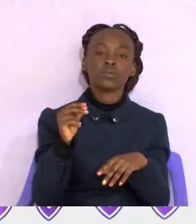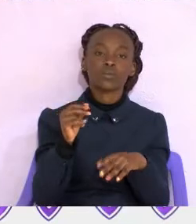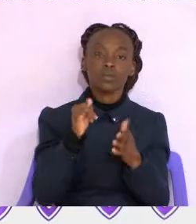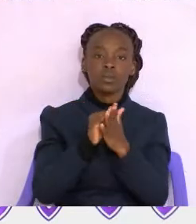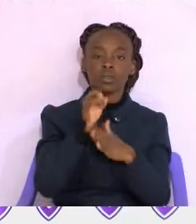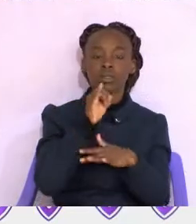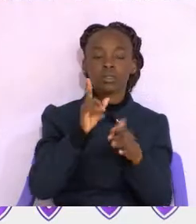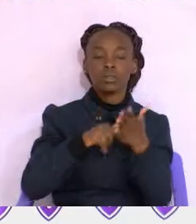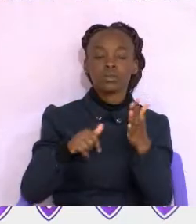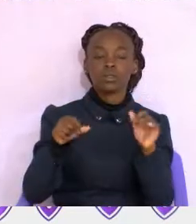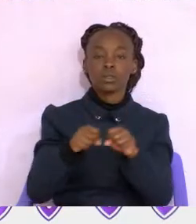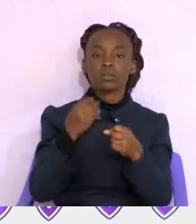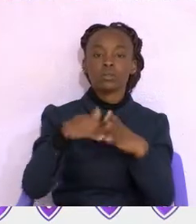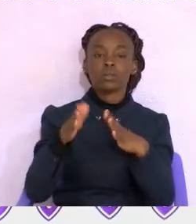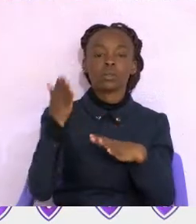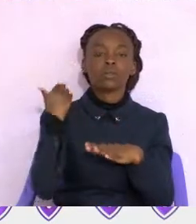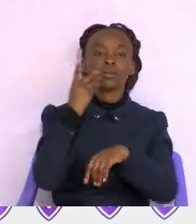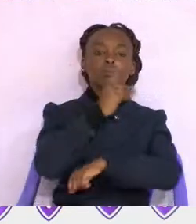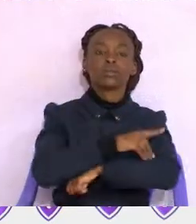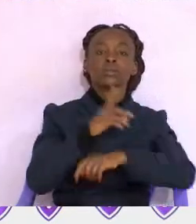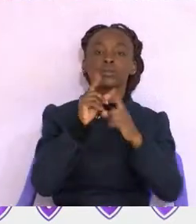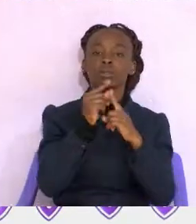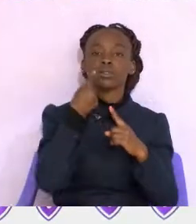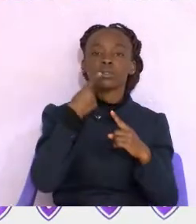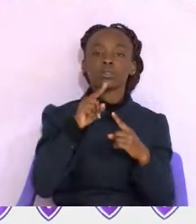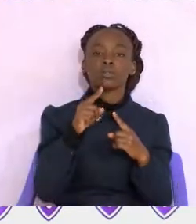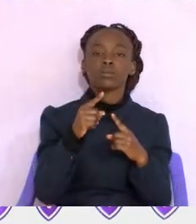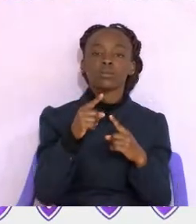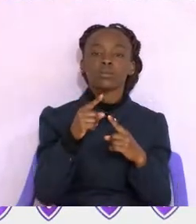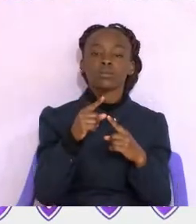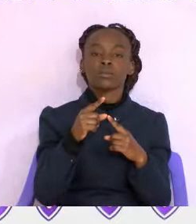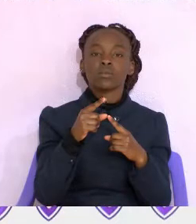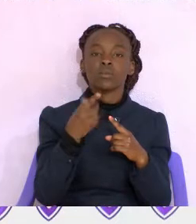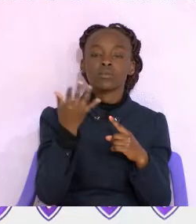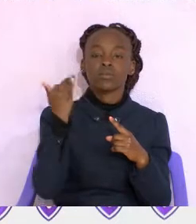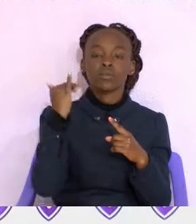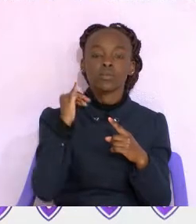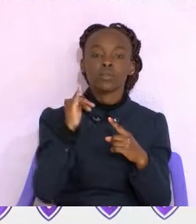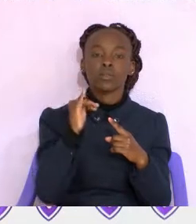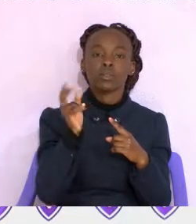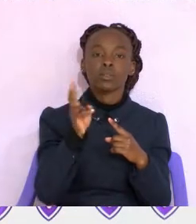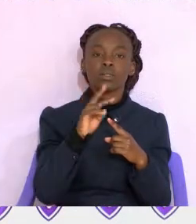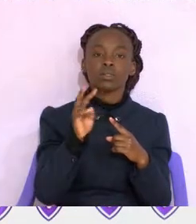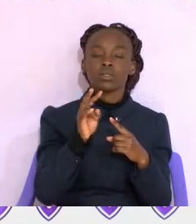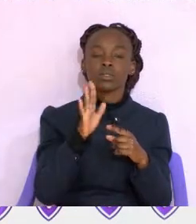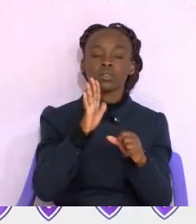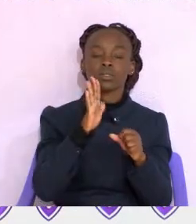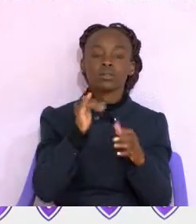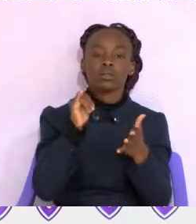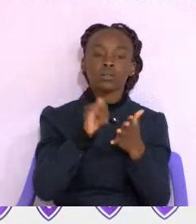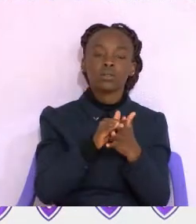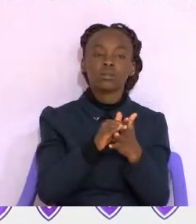yalikuwa yanaendelea kwa hayo masiku. Na maandiko inatuambia japokuwa walionywa na ile safari, bado